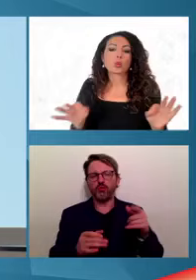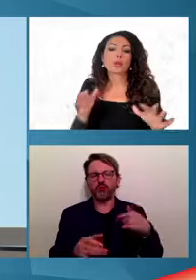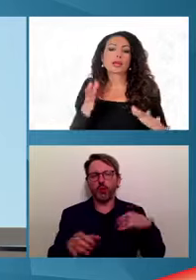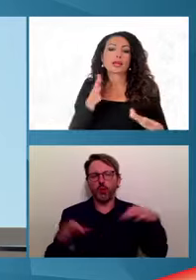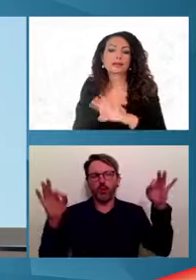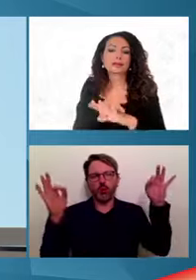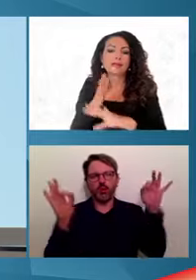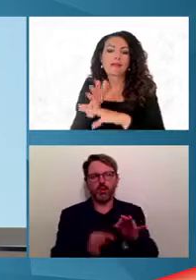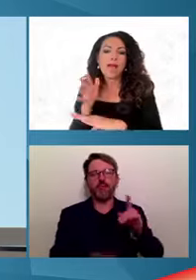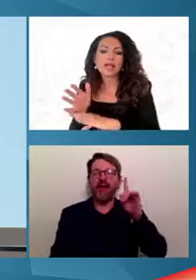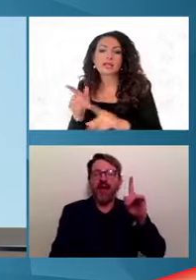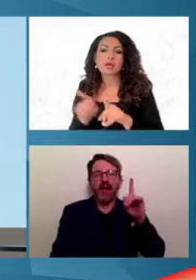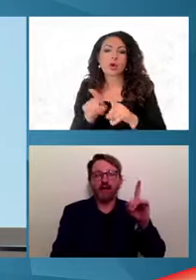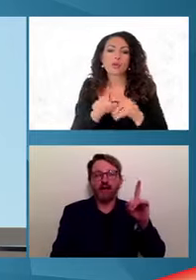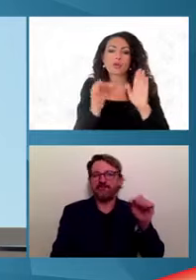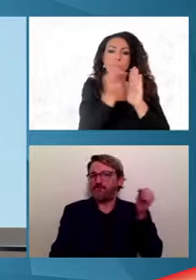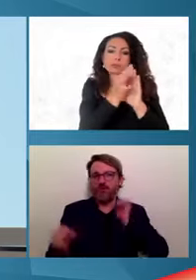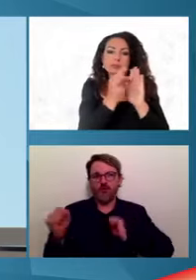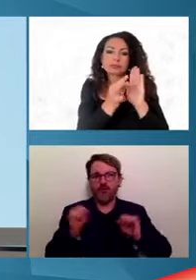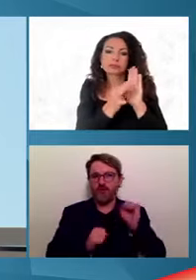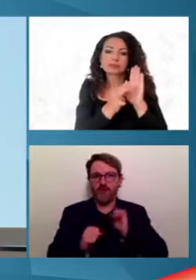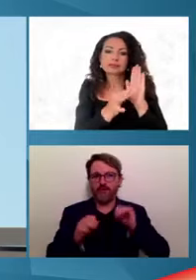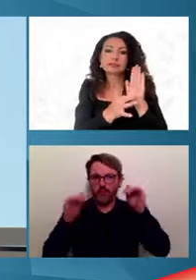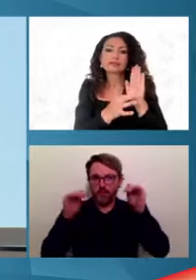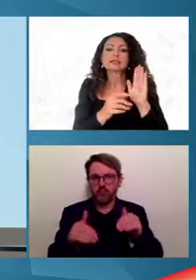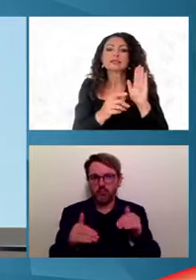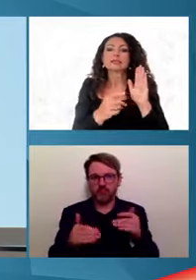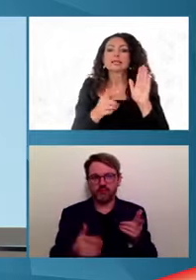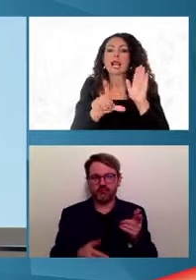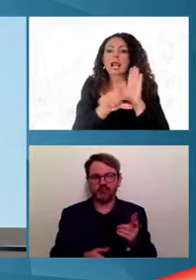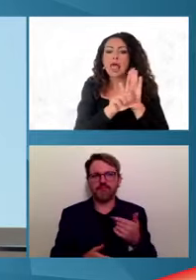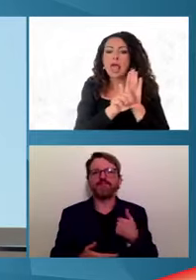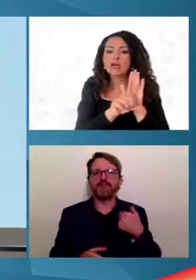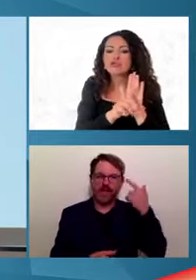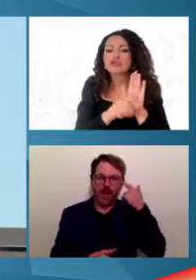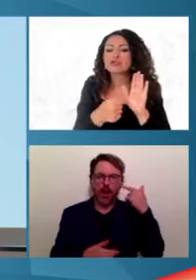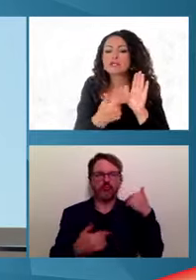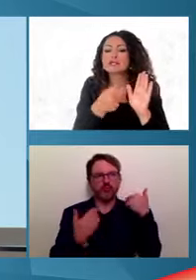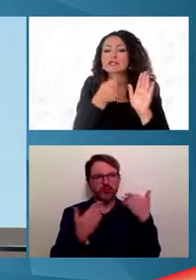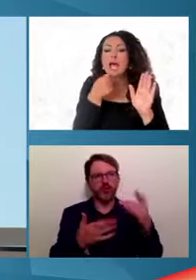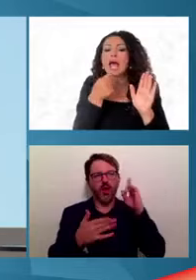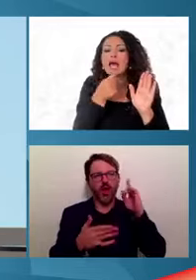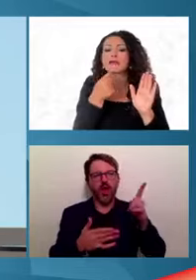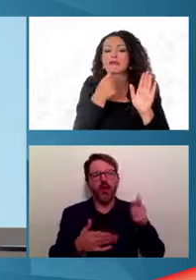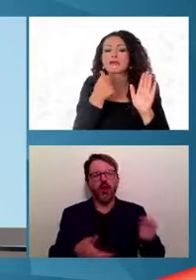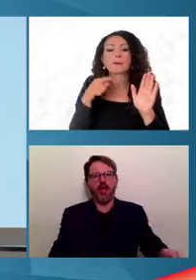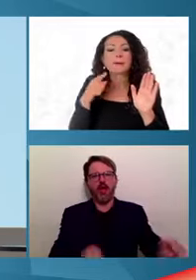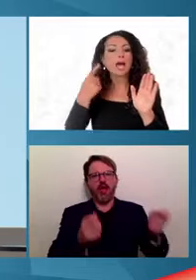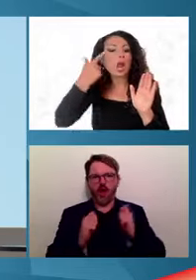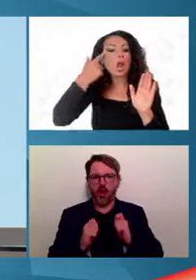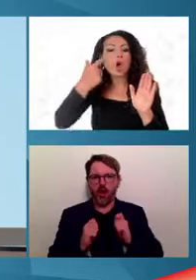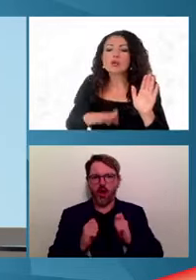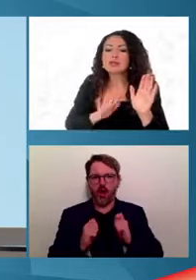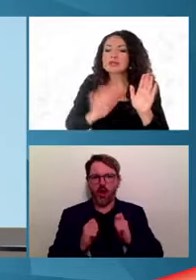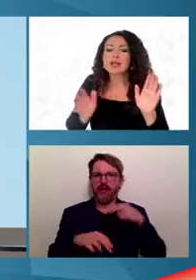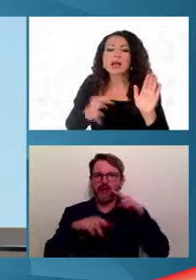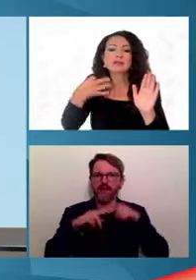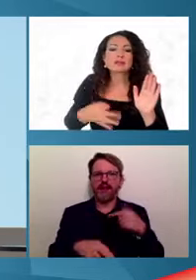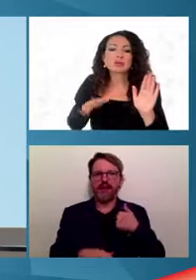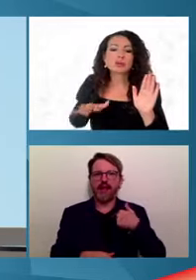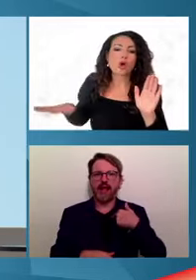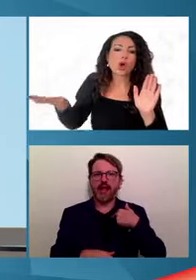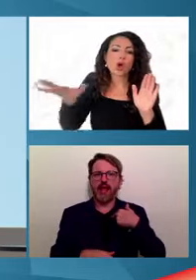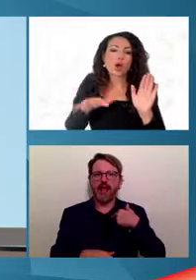waren. Und ich glaube schon, dass das auch ein Auftrag einfach ist, den man, wenn man ein bestimmtes Amt inne hat, wenn wir